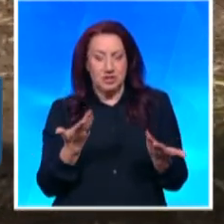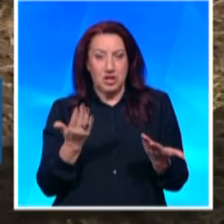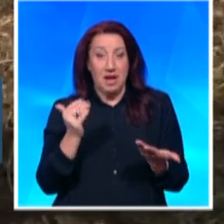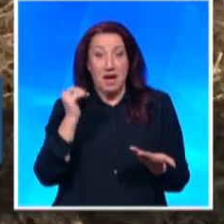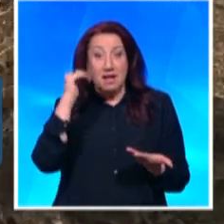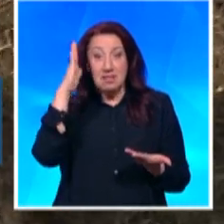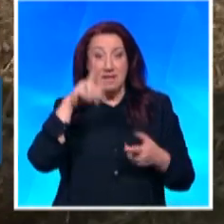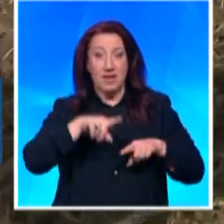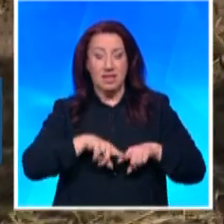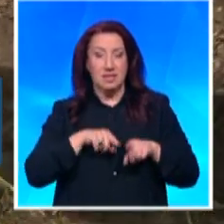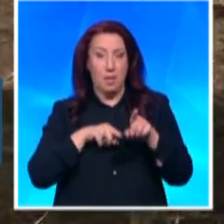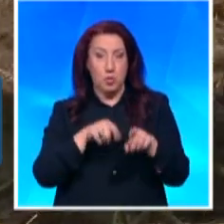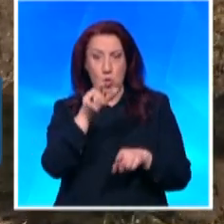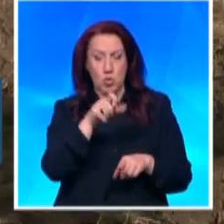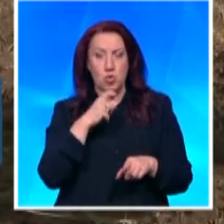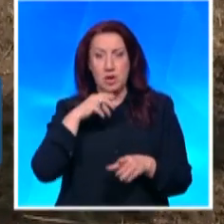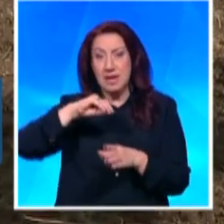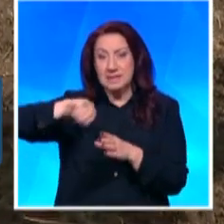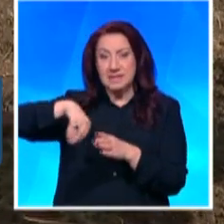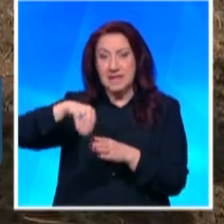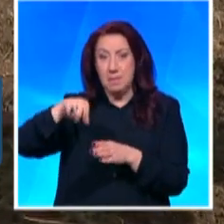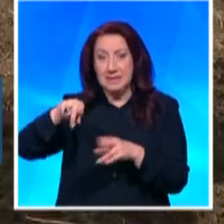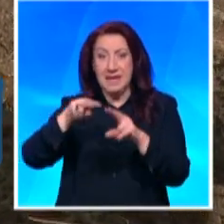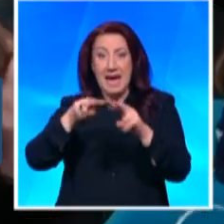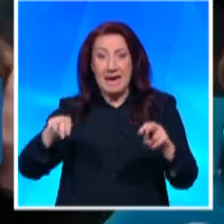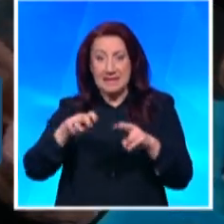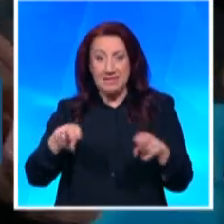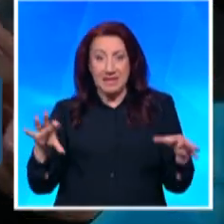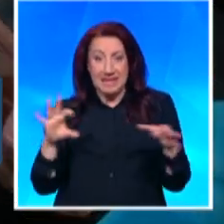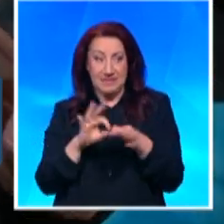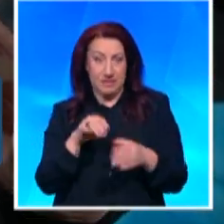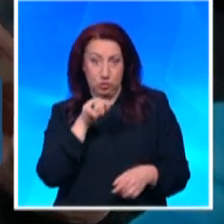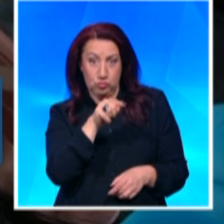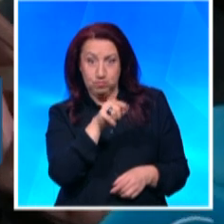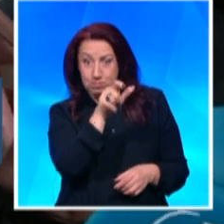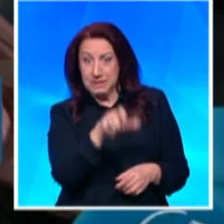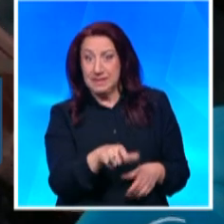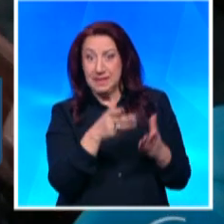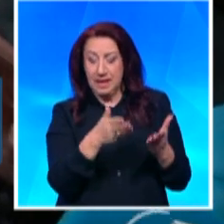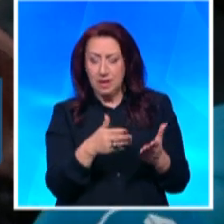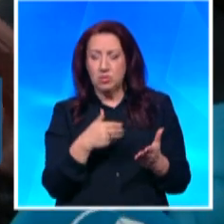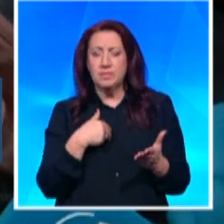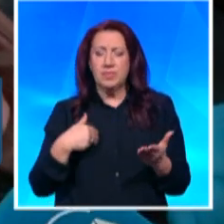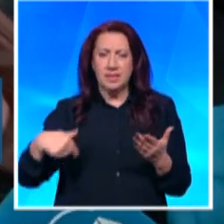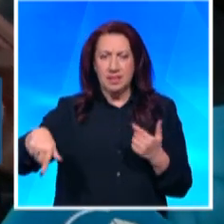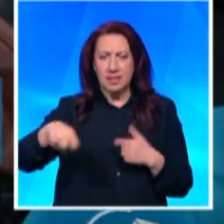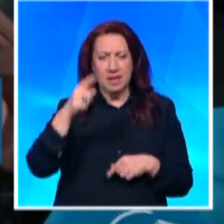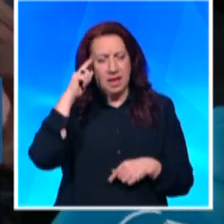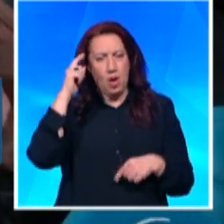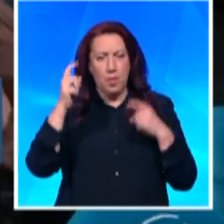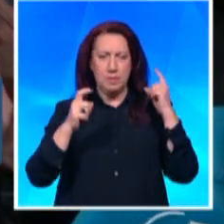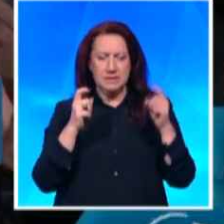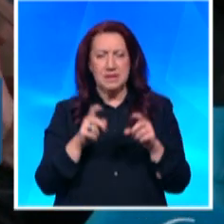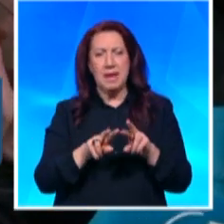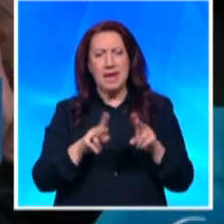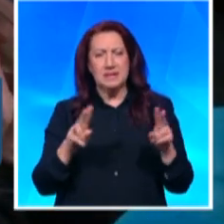намесва нерегламентирано в разследване, което го касае пряко. Ние обмисляме всички варианти на действие, няма да стоим безучастни и още